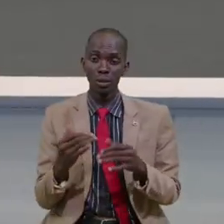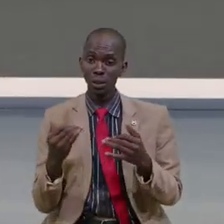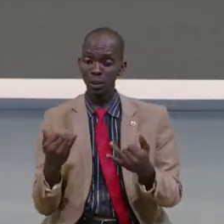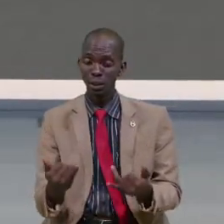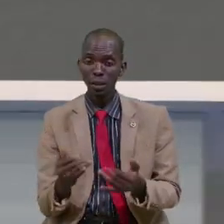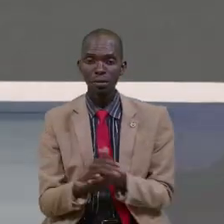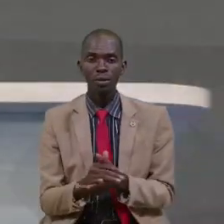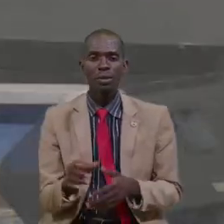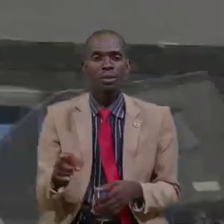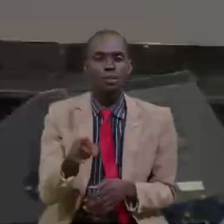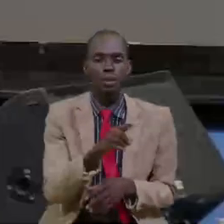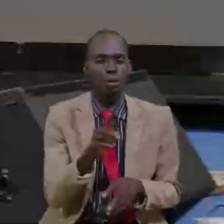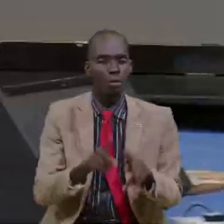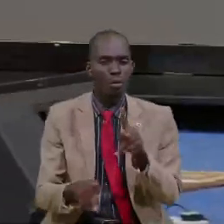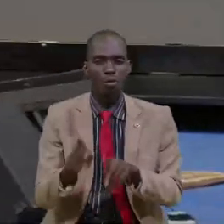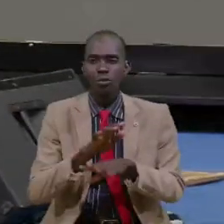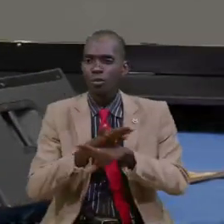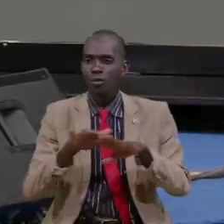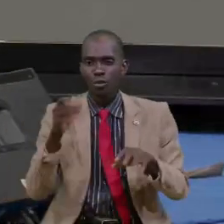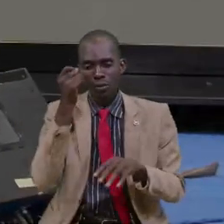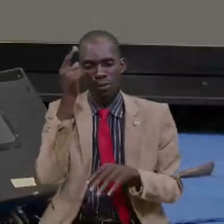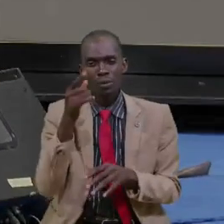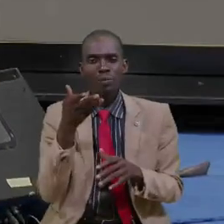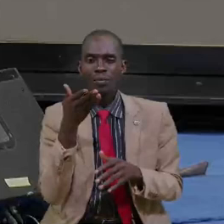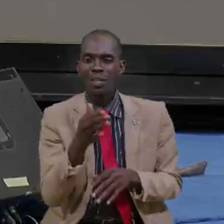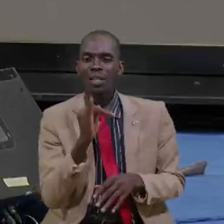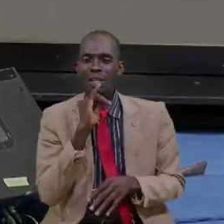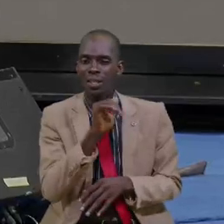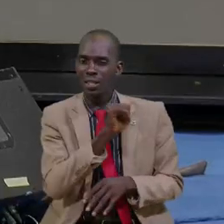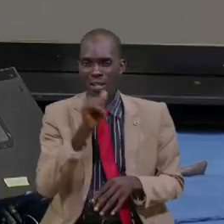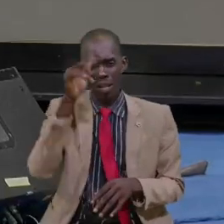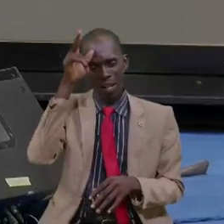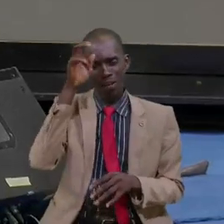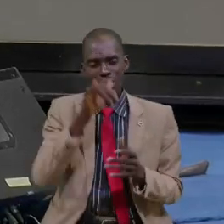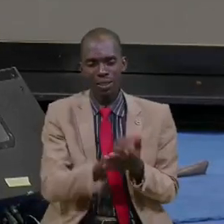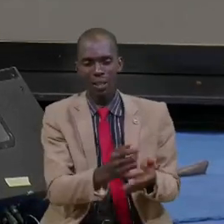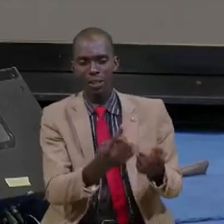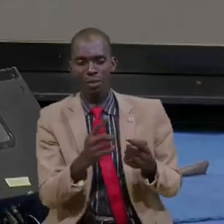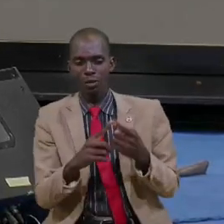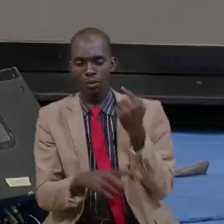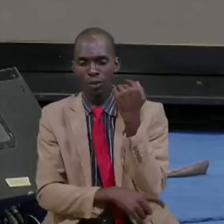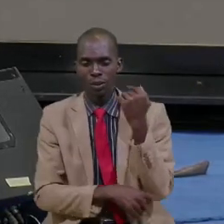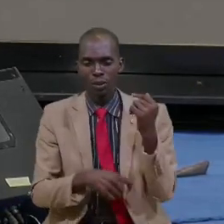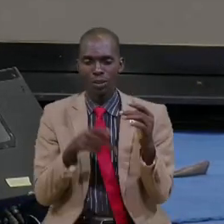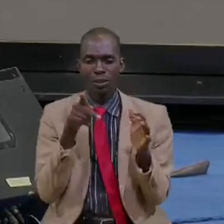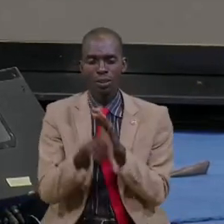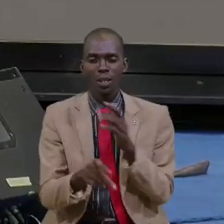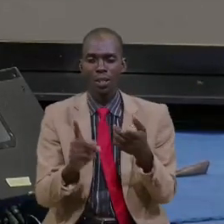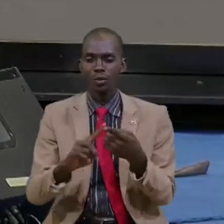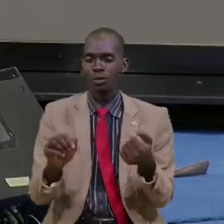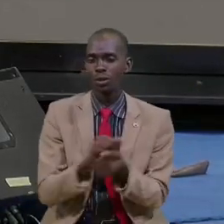Maintenant, ils ne comprennent pas qu'il y a un diable qui vient voler, dérober et tuer.